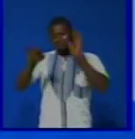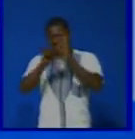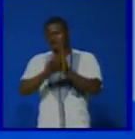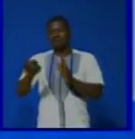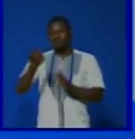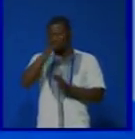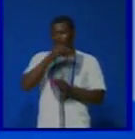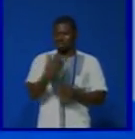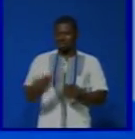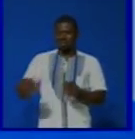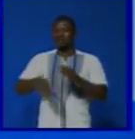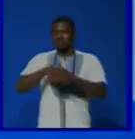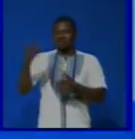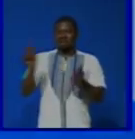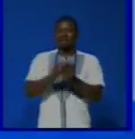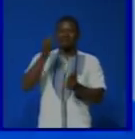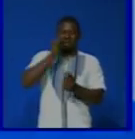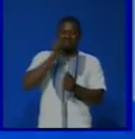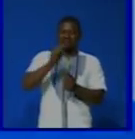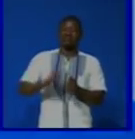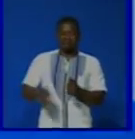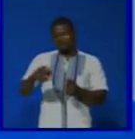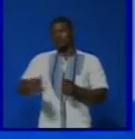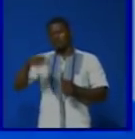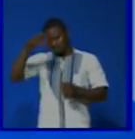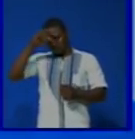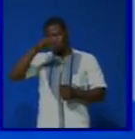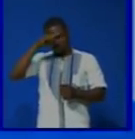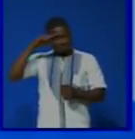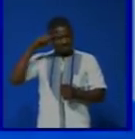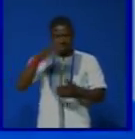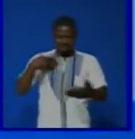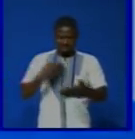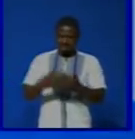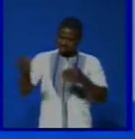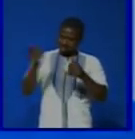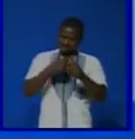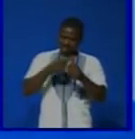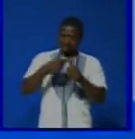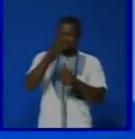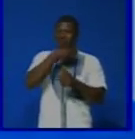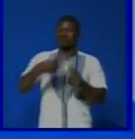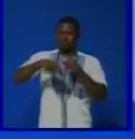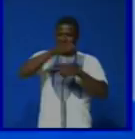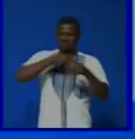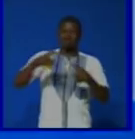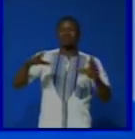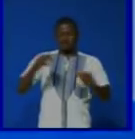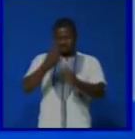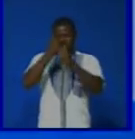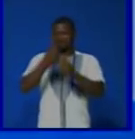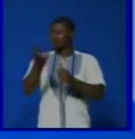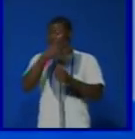noires, est arrivé largement en tête du premier tour de la présidentielle, mais pas suffisamment pour l'emporter. Dans 3 semaines, il devrait